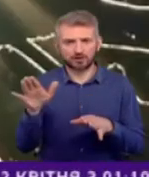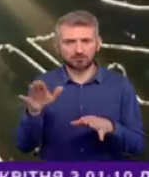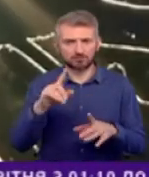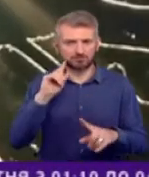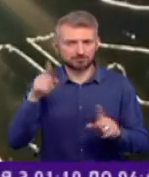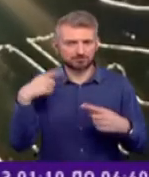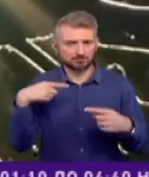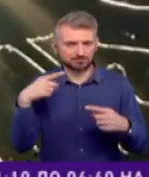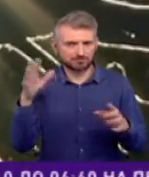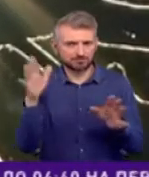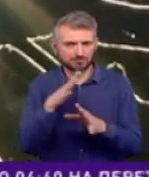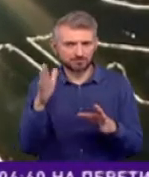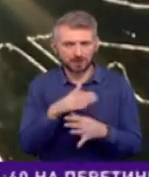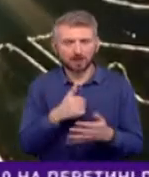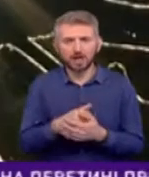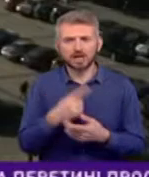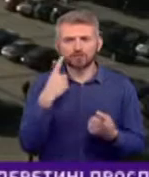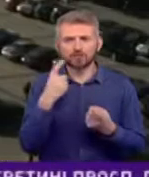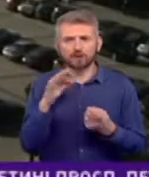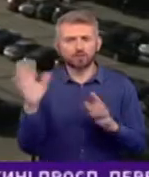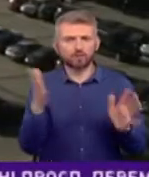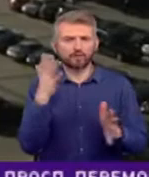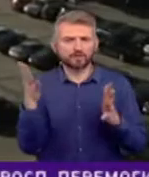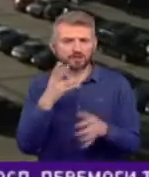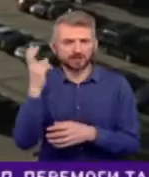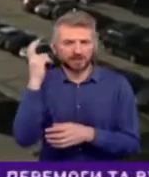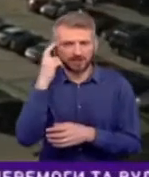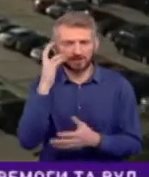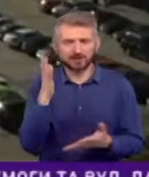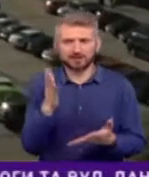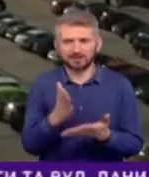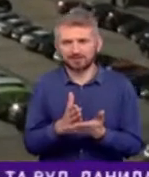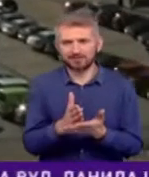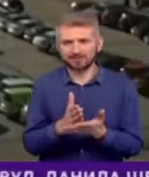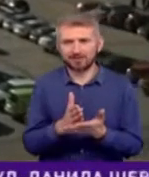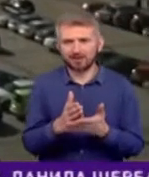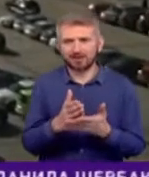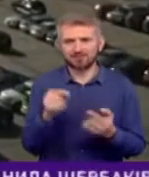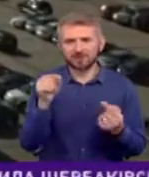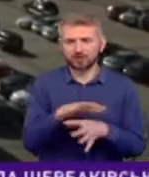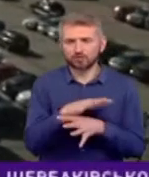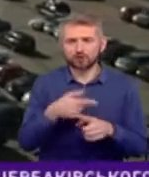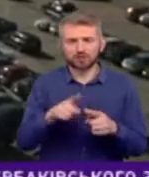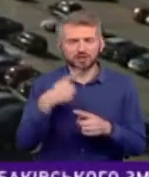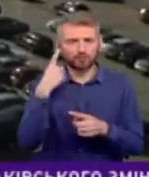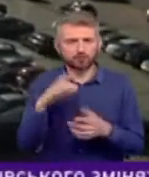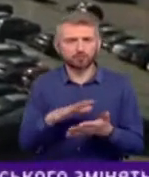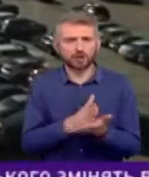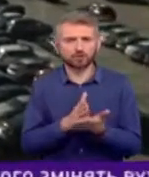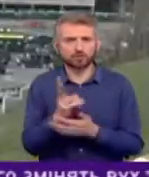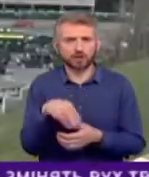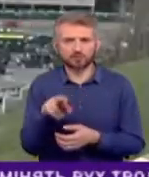метеорологічних явищ. Інформація про прогнозовані пориви вітру в Києві є неактуальними. Про це повідомила прес-служба